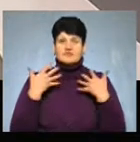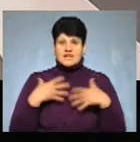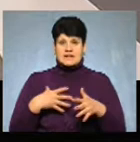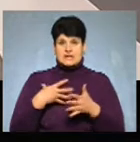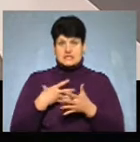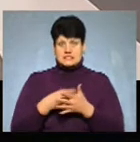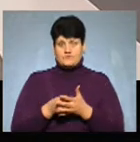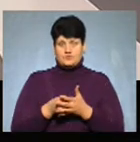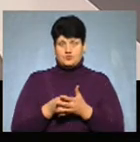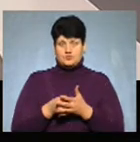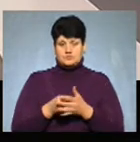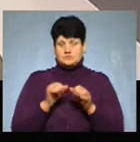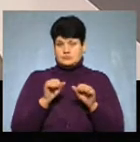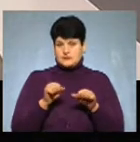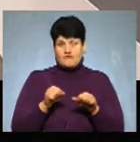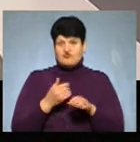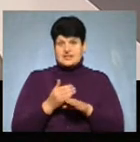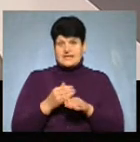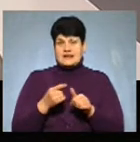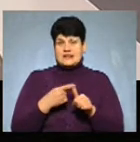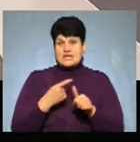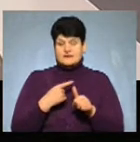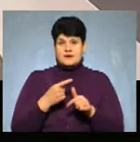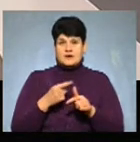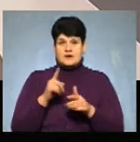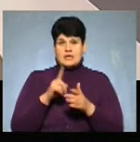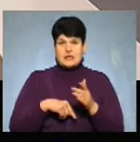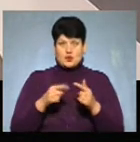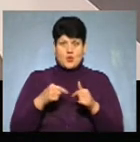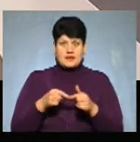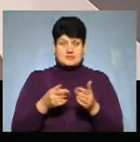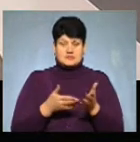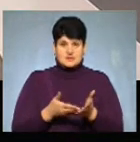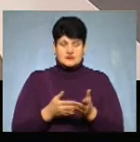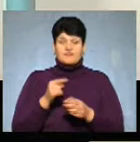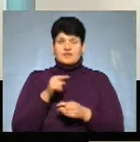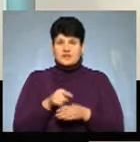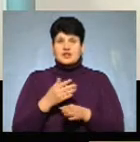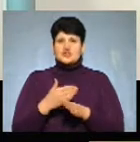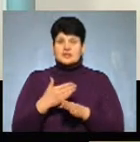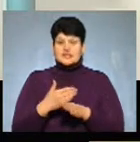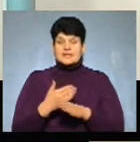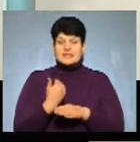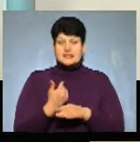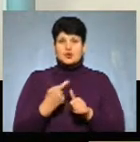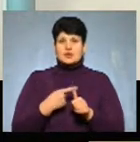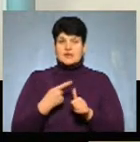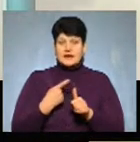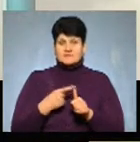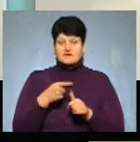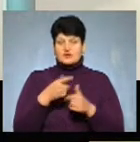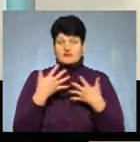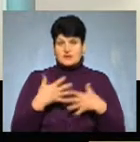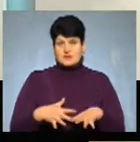втратить свою чинність в частині назви релігійної організації. Тобто в тій частині їхньої назви